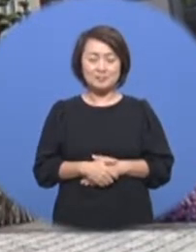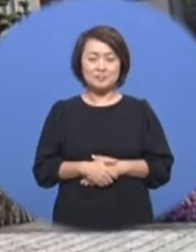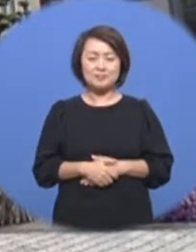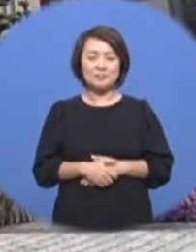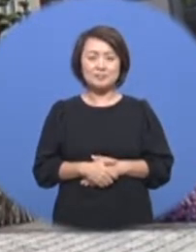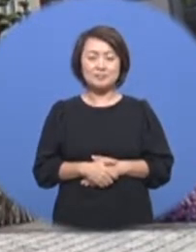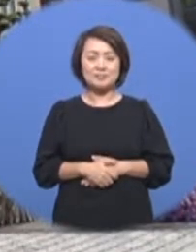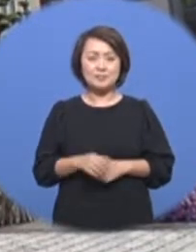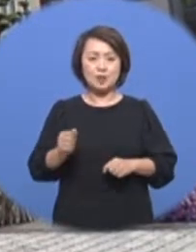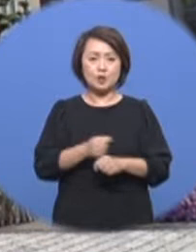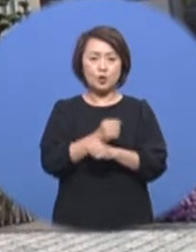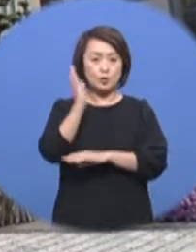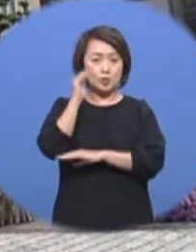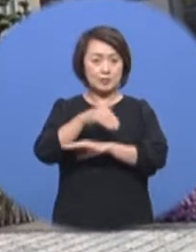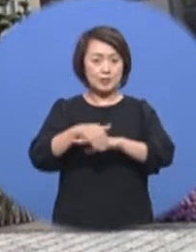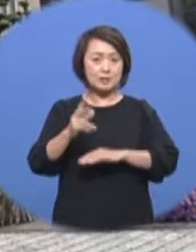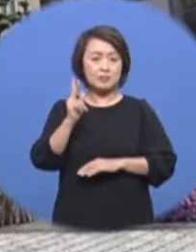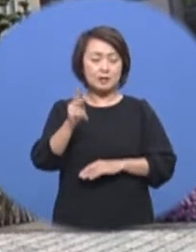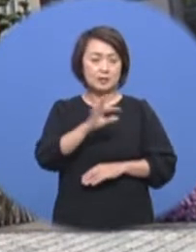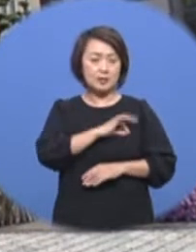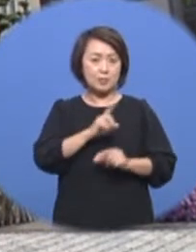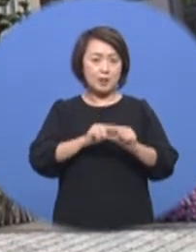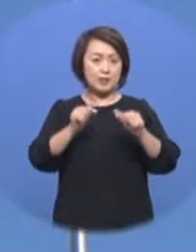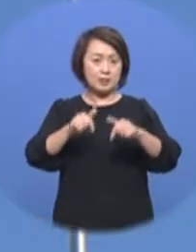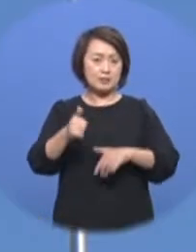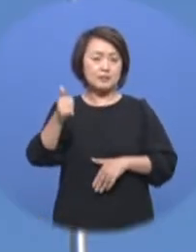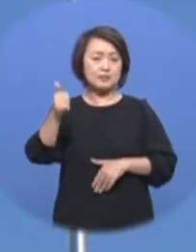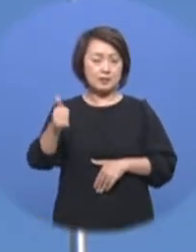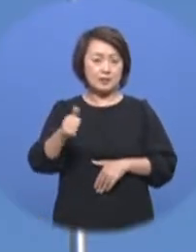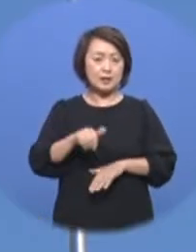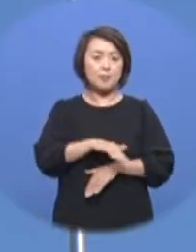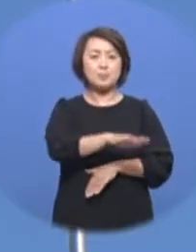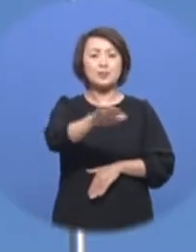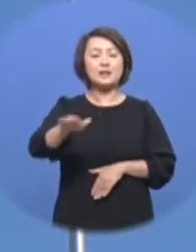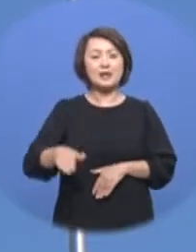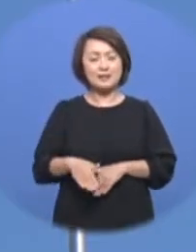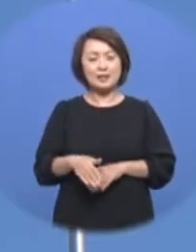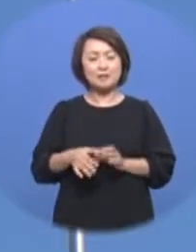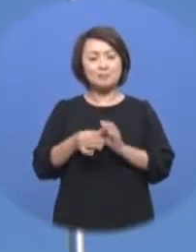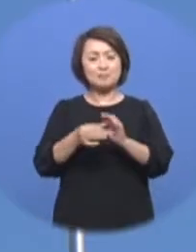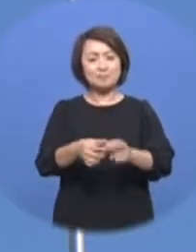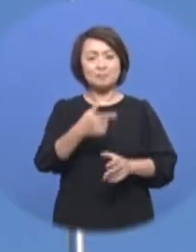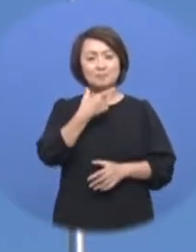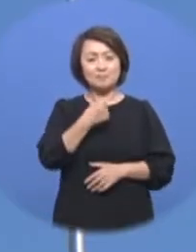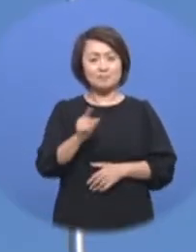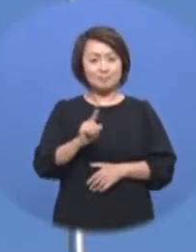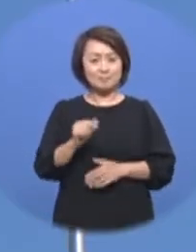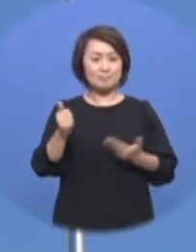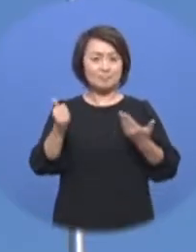最後に労働政策課の中西さんから県民の皆さんにメッセージです。